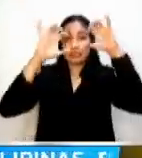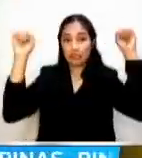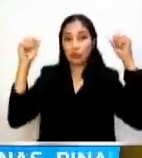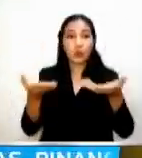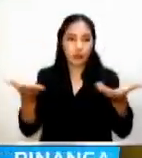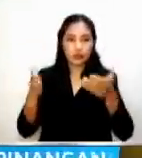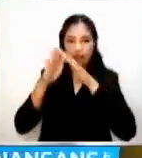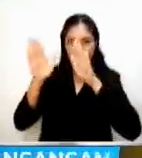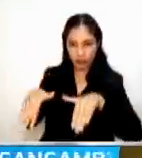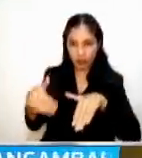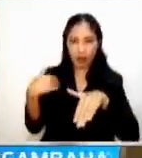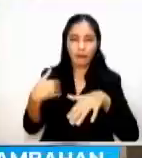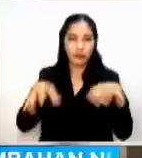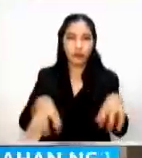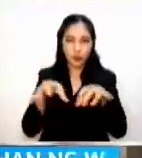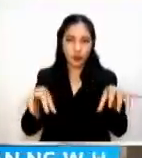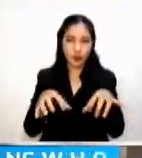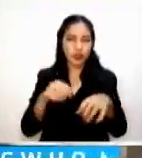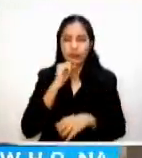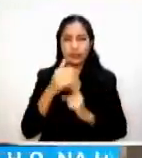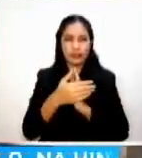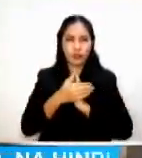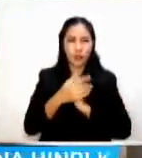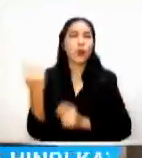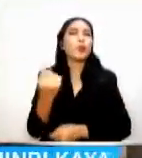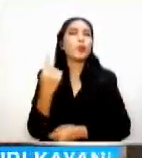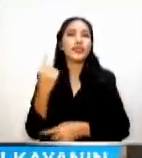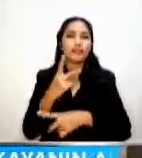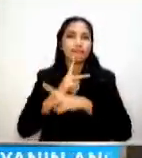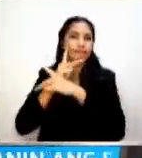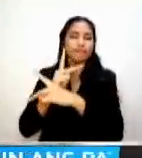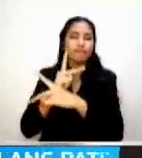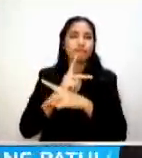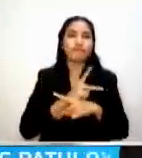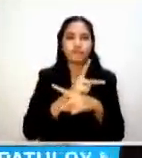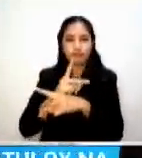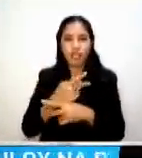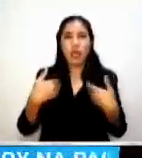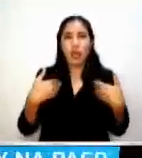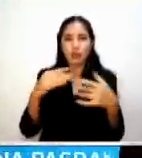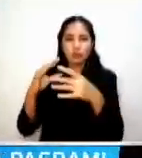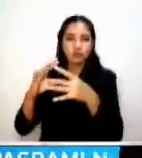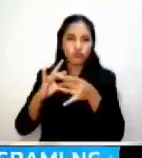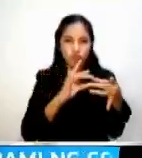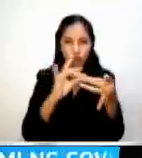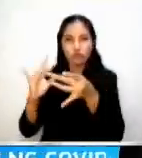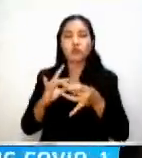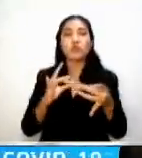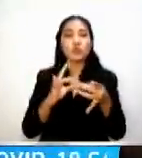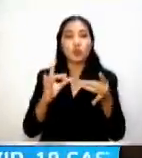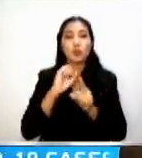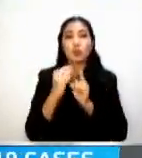daw siya naka-quarantine at sadyang nag-iingat lang. Naging usap-usapan ang lagay ng Pangulo sa social media matapos i-anunsyo kahapon ng